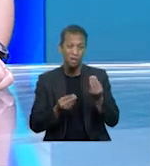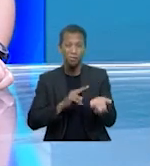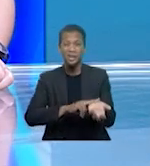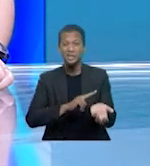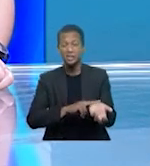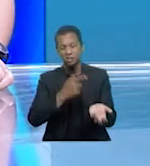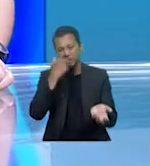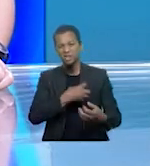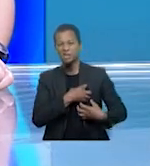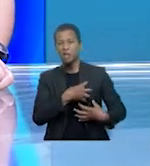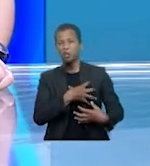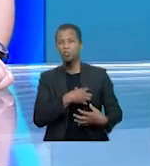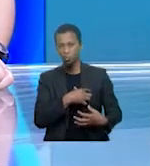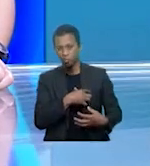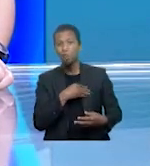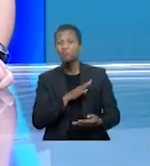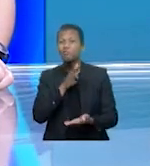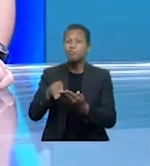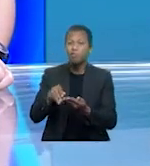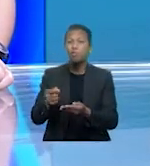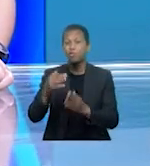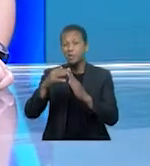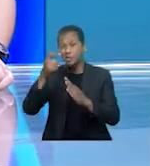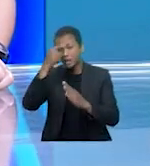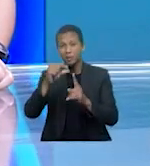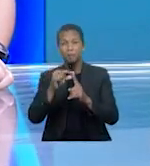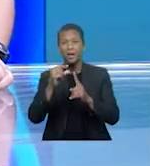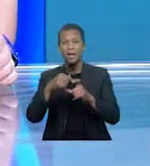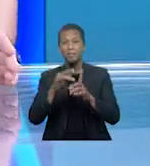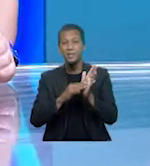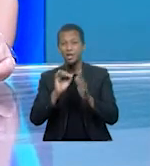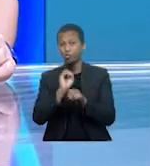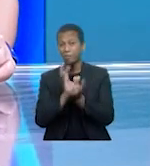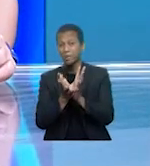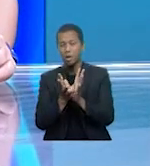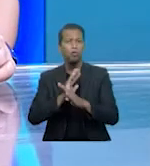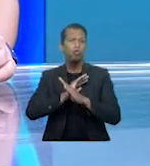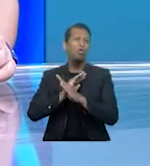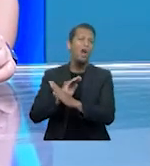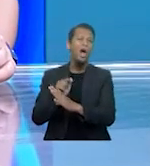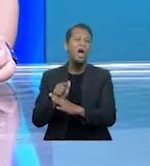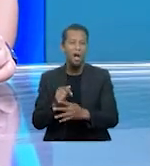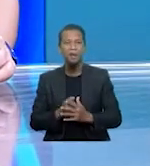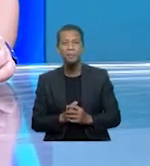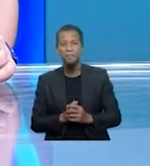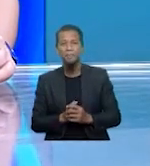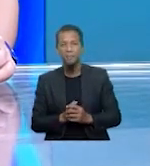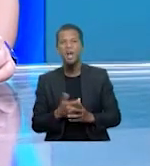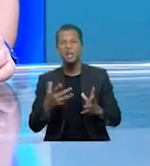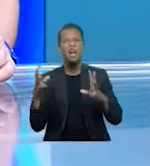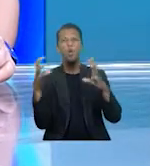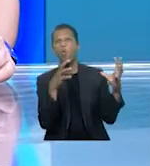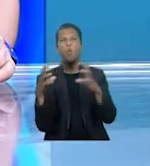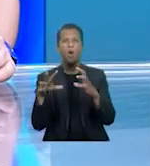keluarga dan kerabat pasien serangan jantung yang ditolak berobat di Rumah Sakit Premier Surabaya kembali menggeruduk Rumah Sakit sempat terjadi kericuhan antara